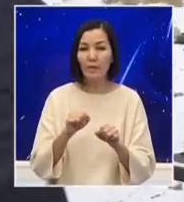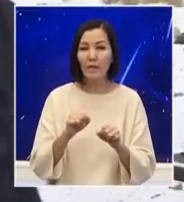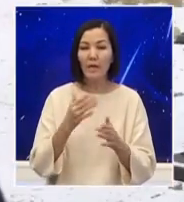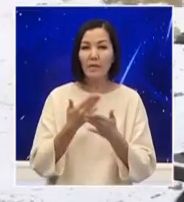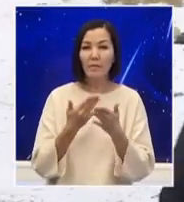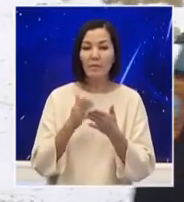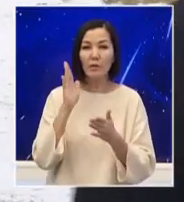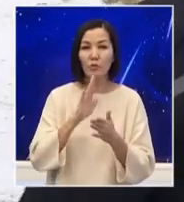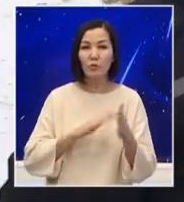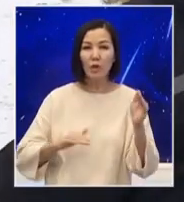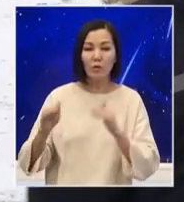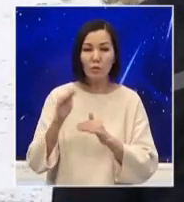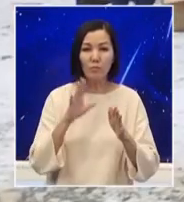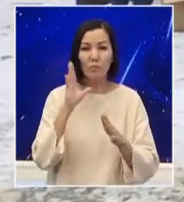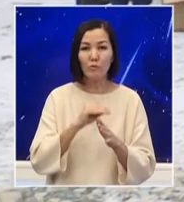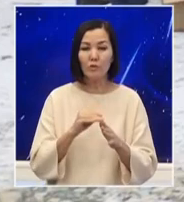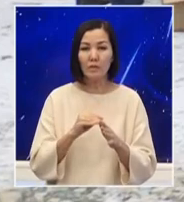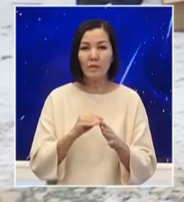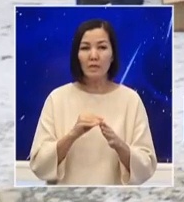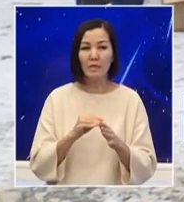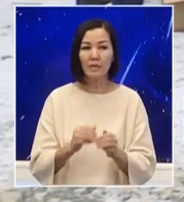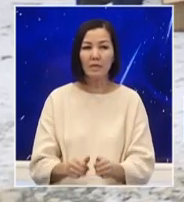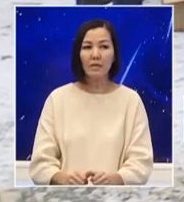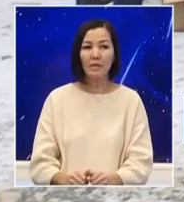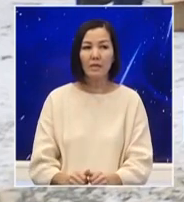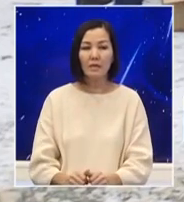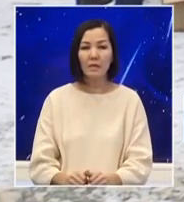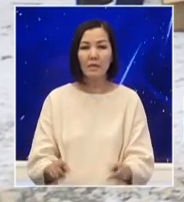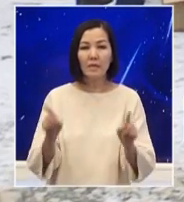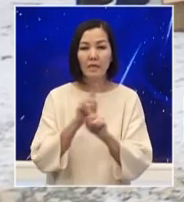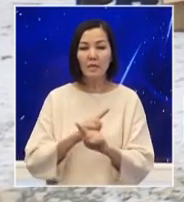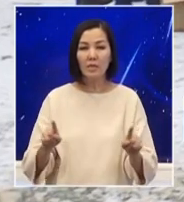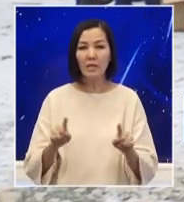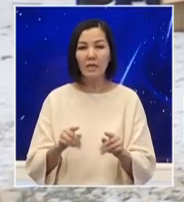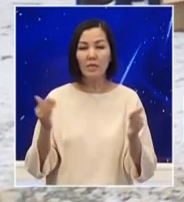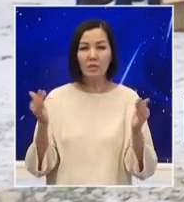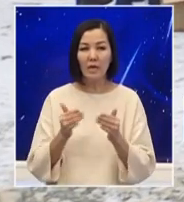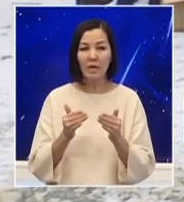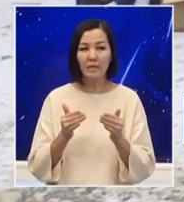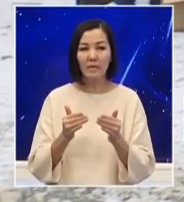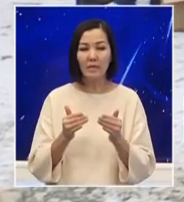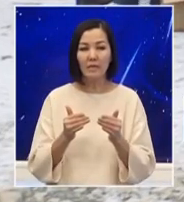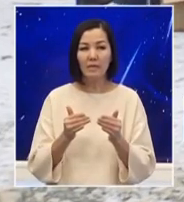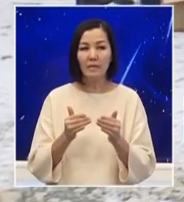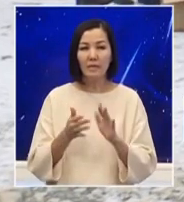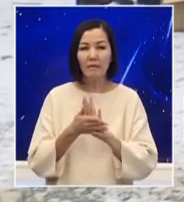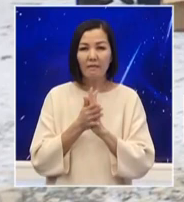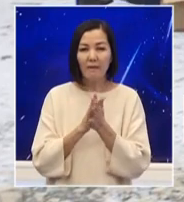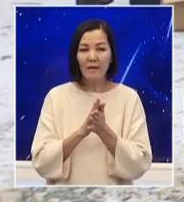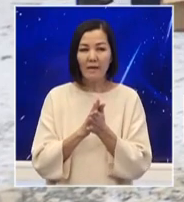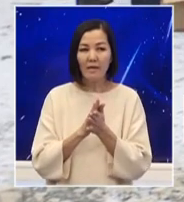кезінде адамдарды құтқаруға ыңғайлы. Көліктің ерекшелігі өзінің шағын жаңағыдай тар жерлерге